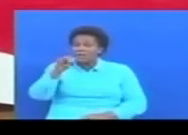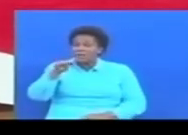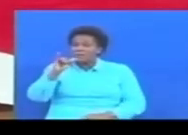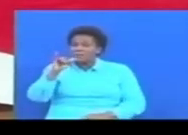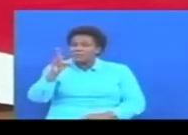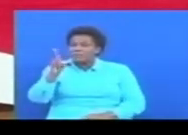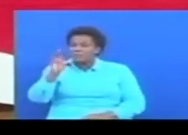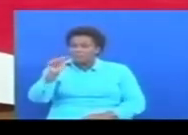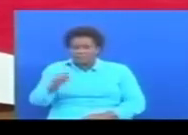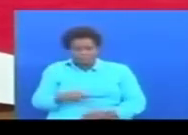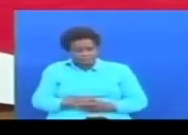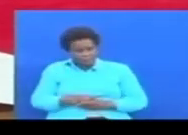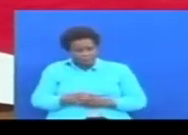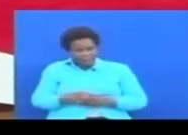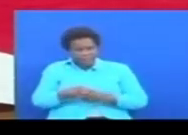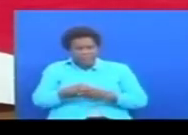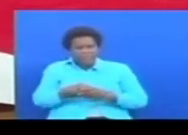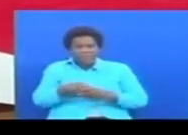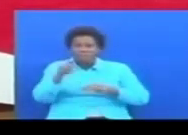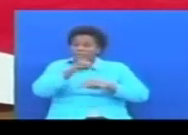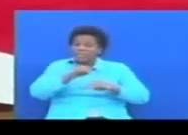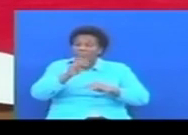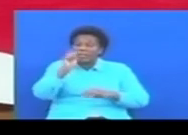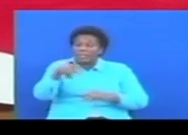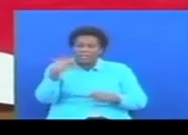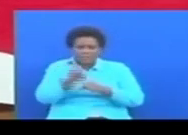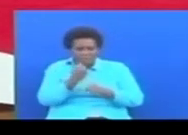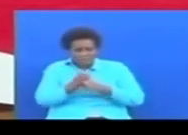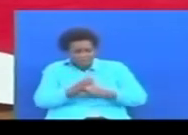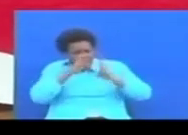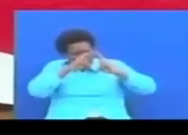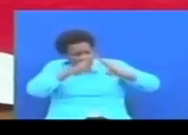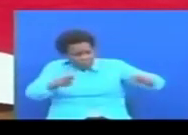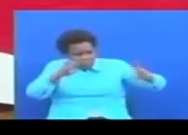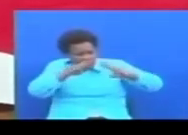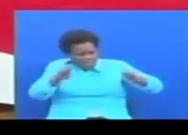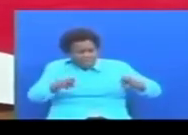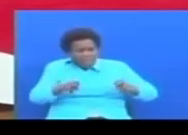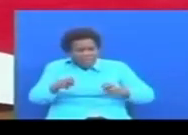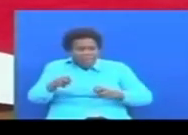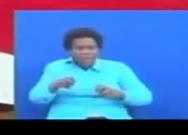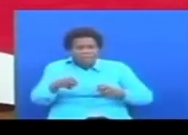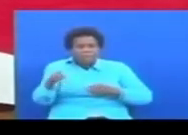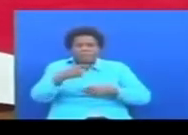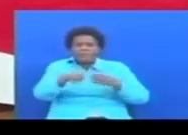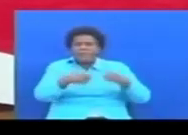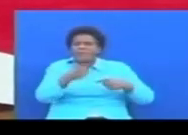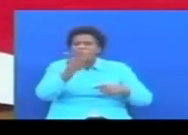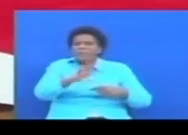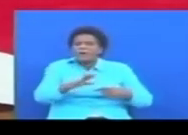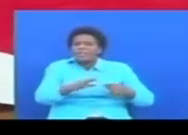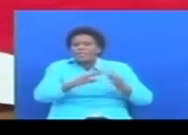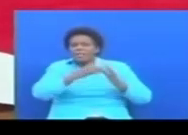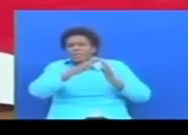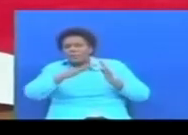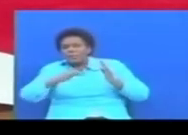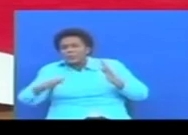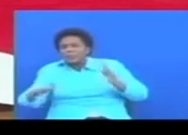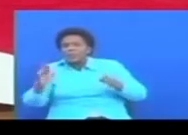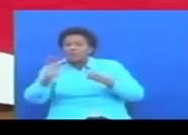Iringa ilifanya upembuzi yakinifu wa mradi wa maji wa mtiririko, yani gravity scheme, utakaotumia chanzo cha maji cha mto Mtitu ili